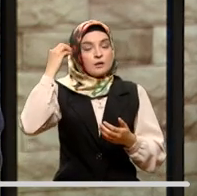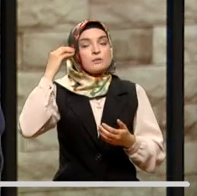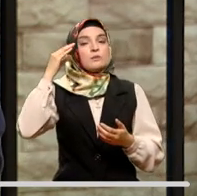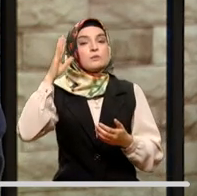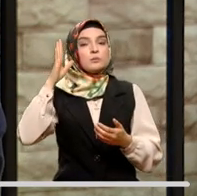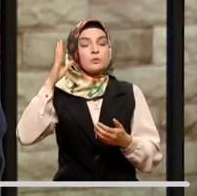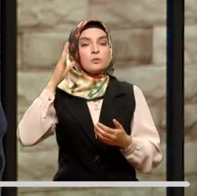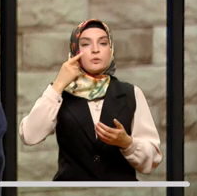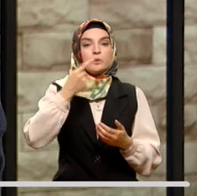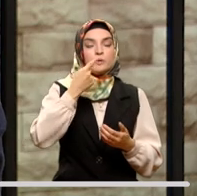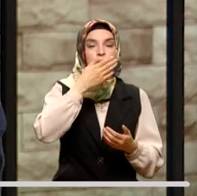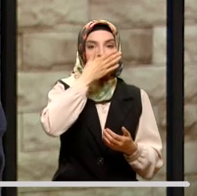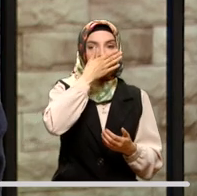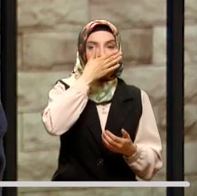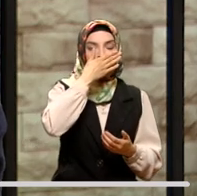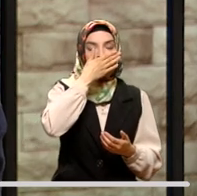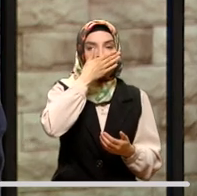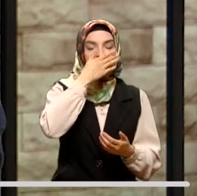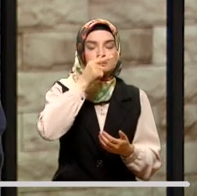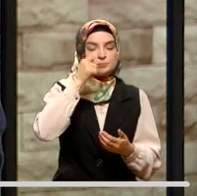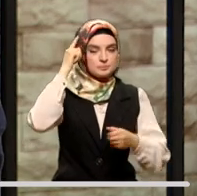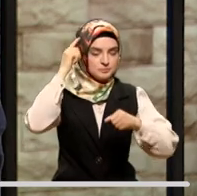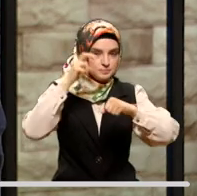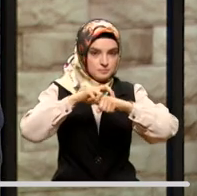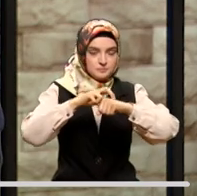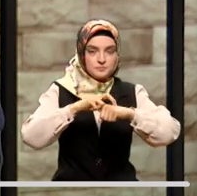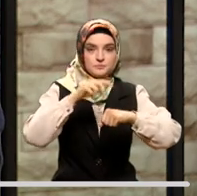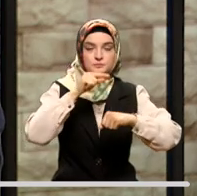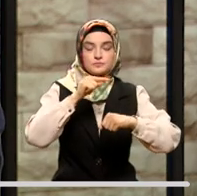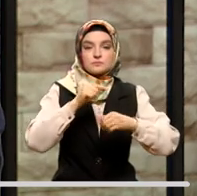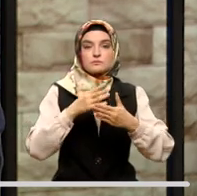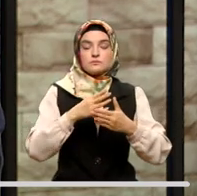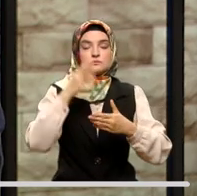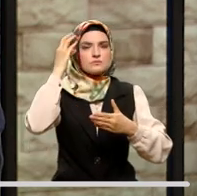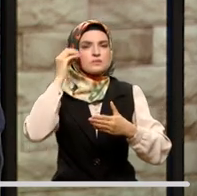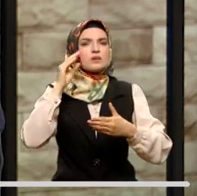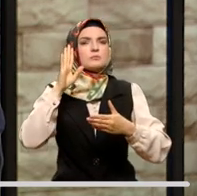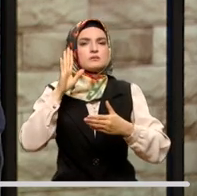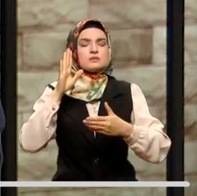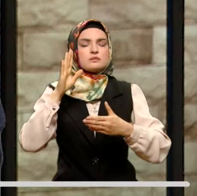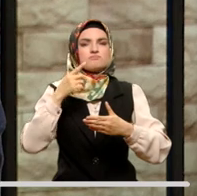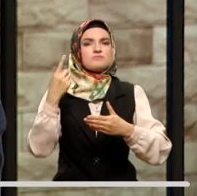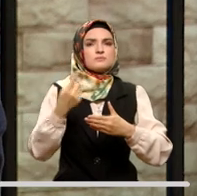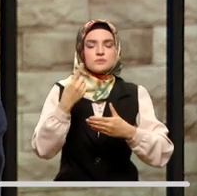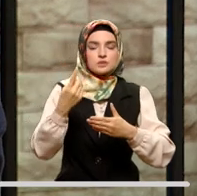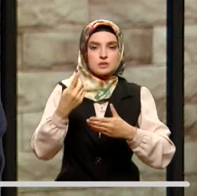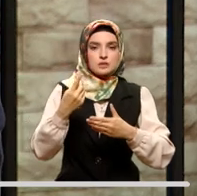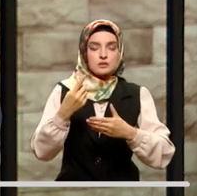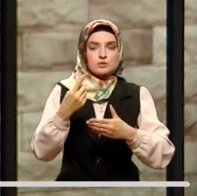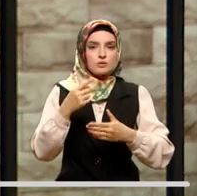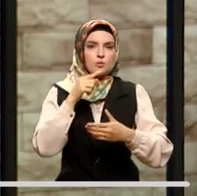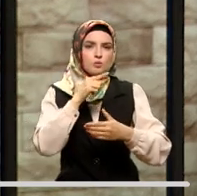şeyi de anlattı. Şimdi şu anda hatırlıyorum mesela. Bu o çok anlamlandıramadığım şeyleri o zaman